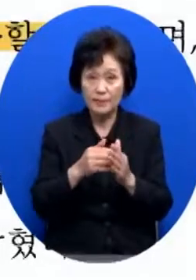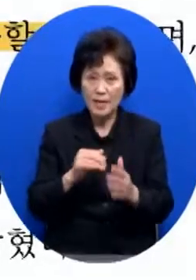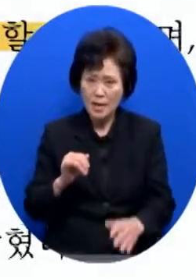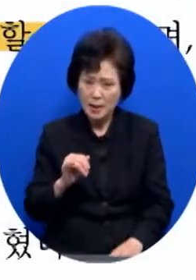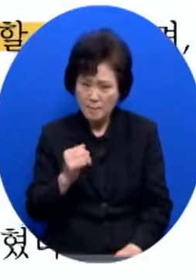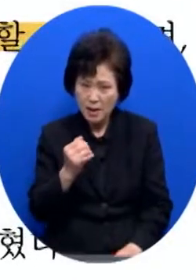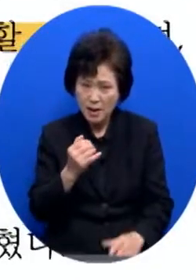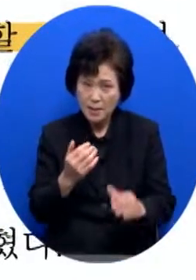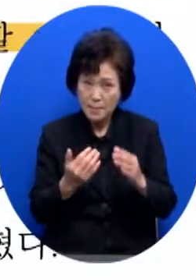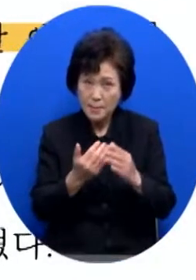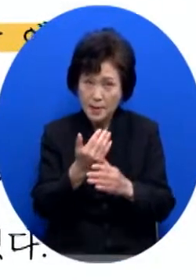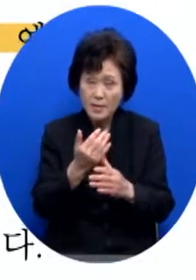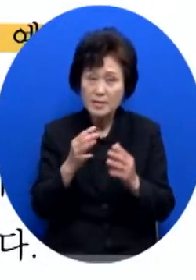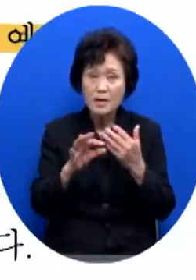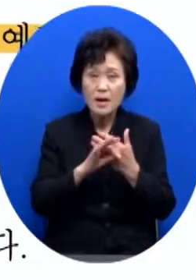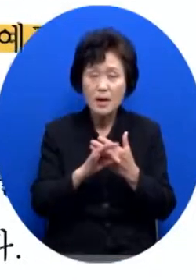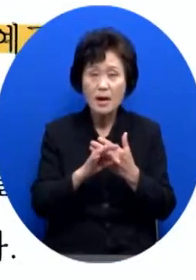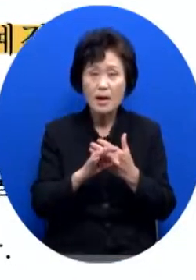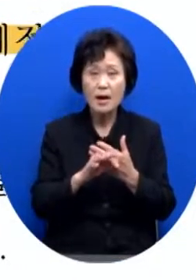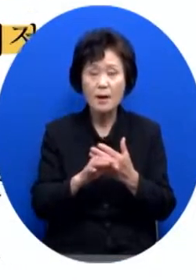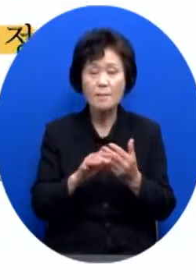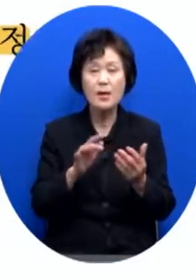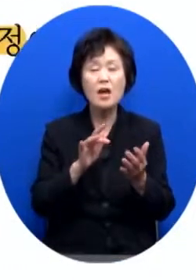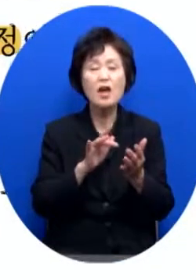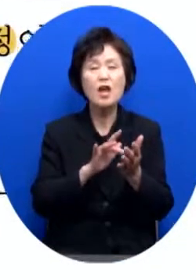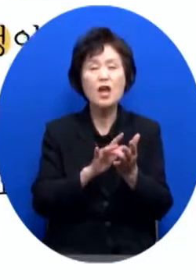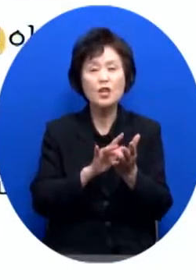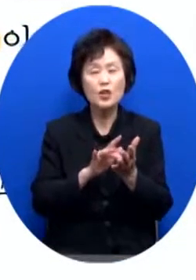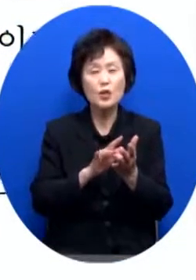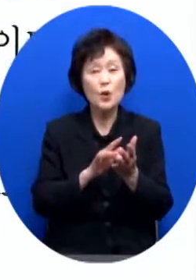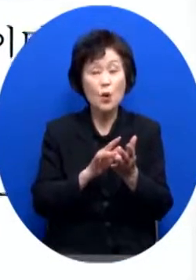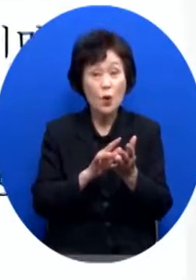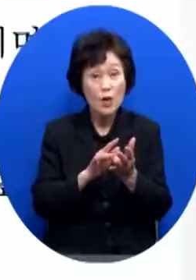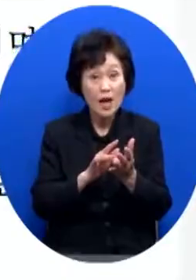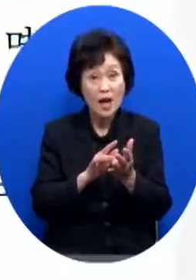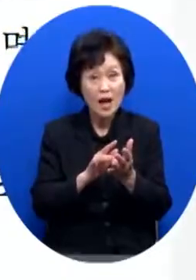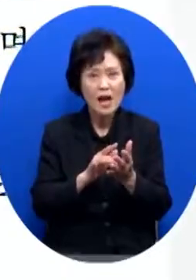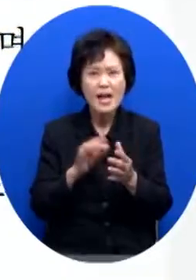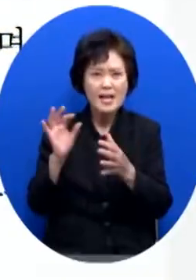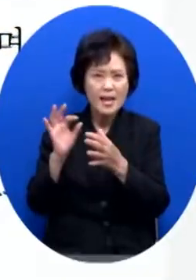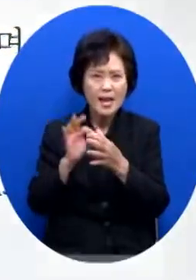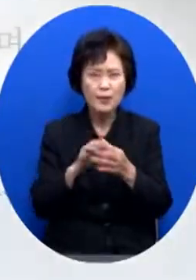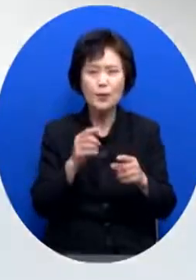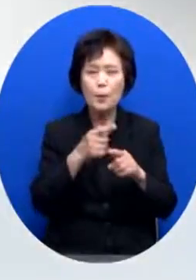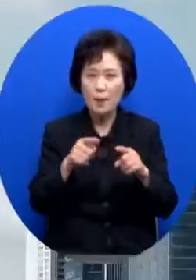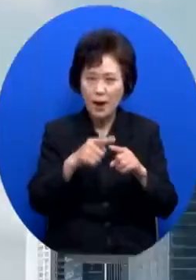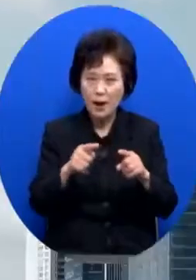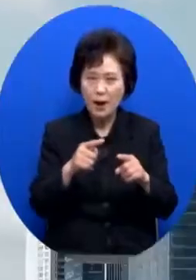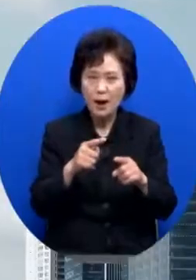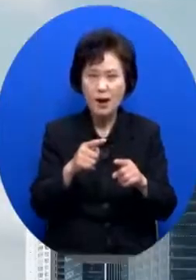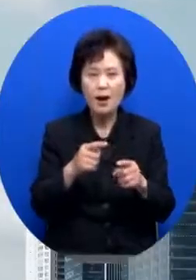바이러스가 발생하면 국내에서 사용하고 있는 치료제의 효능을 지속해서 평가할 예정이라고 전했습니다.